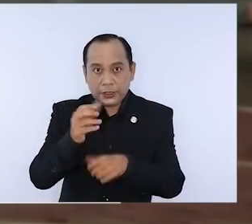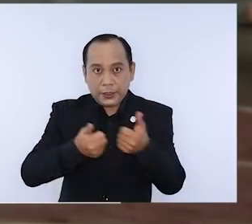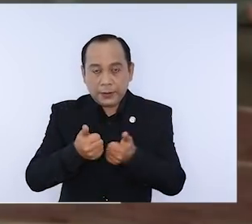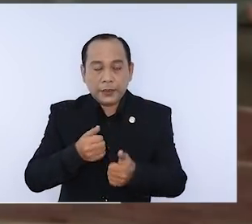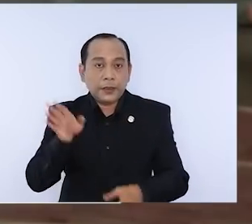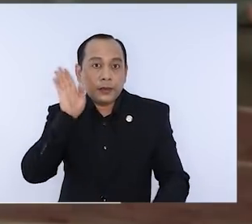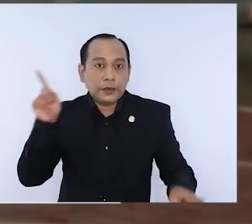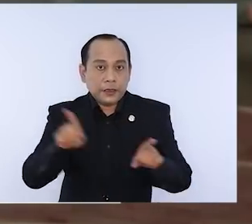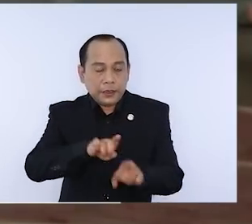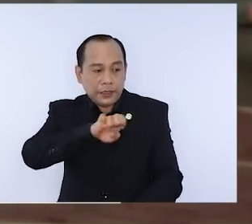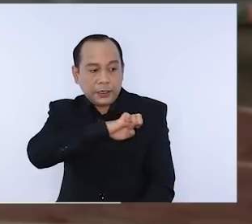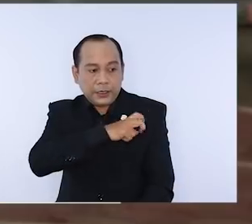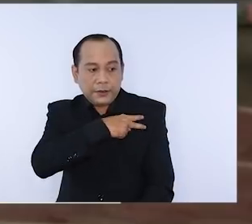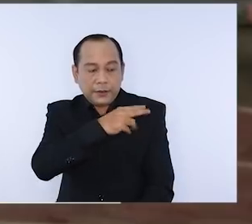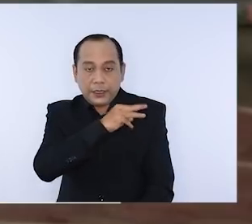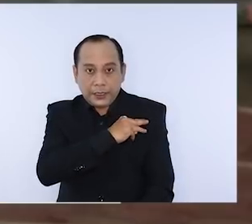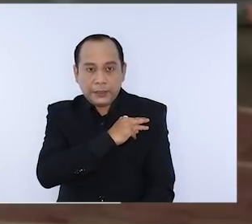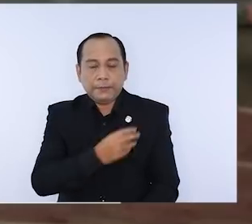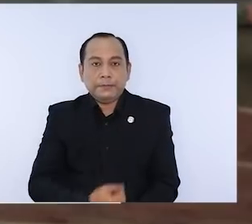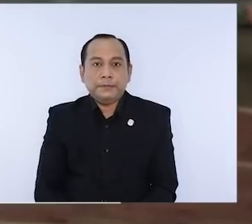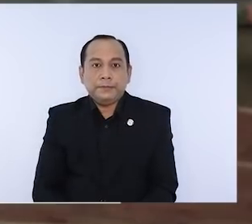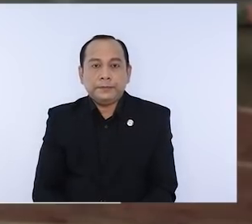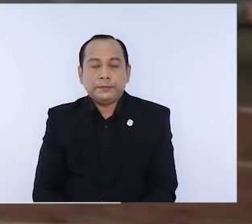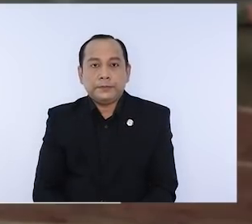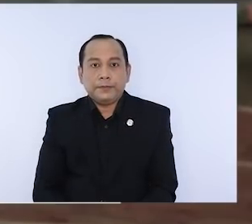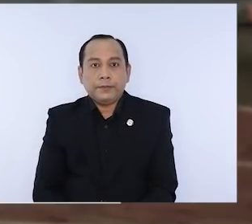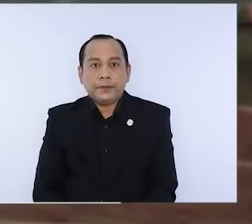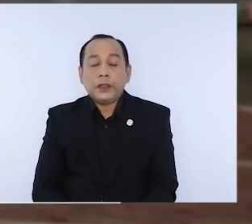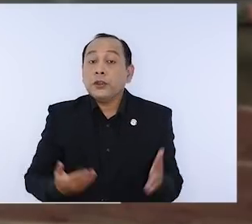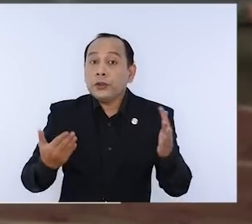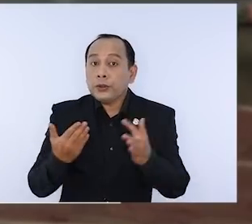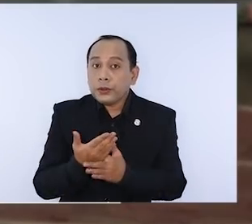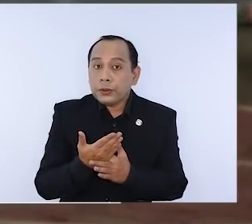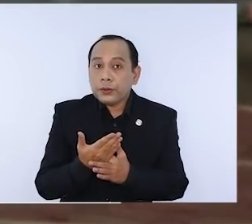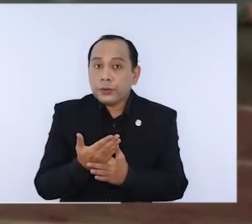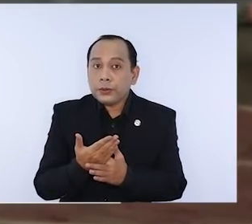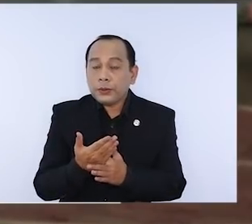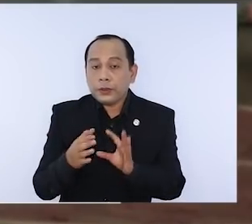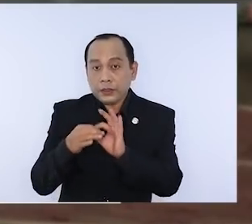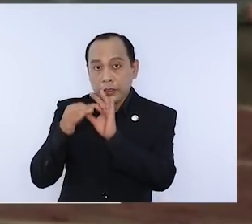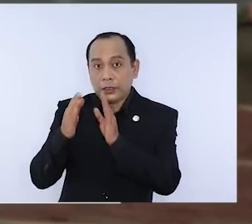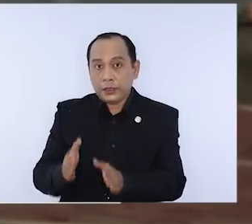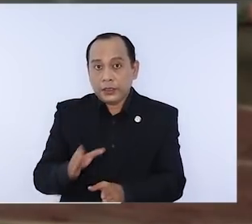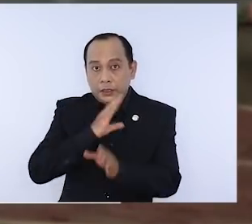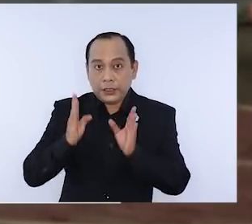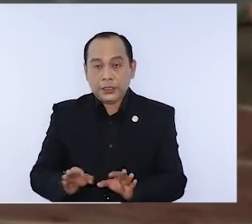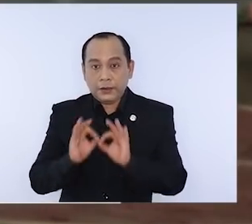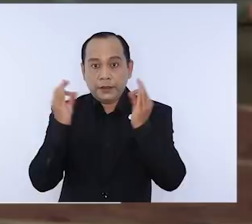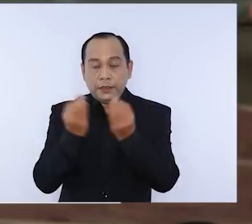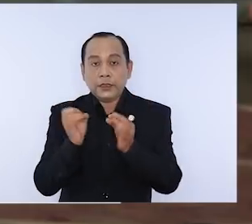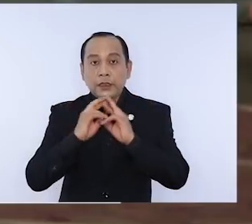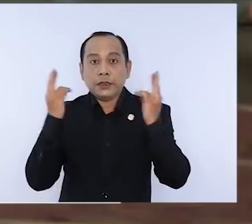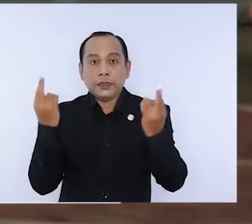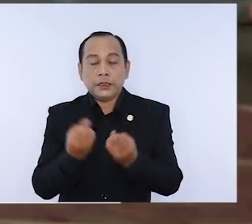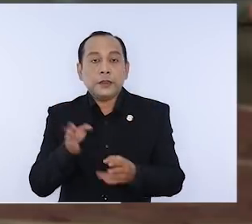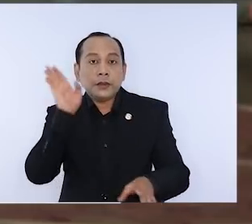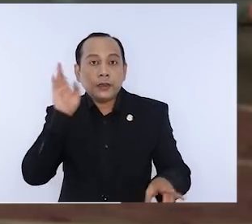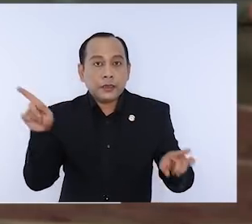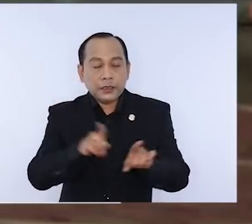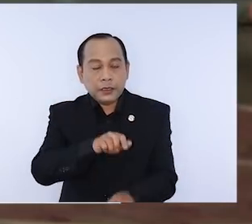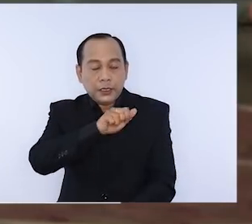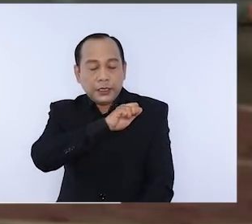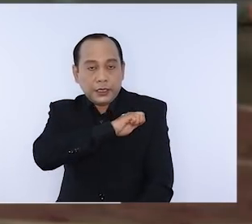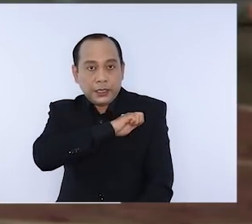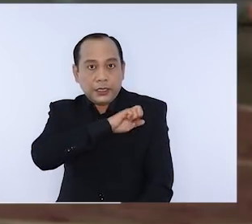sa kapatid na Eduardo V. Manalo, sa pamamagitan po ng tagapag-ugnay ng kapisanang pansambahayan, ang kapatid